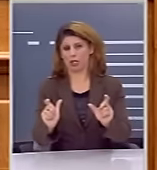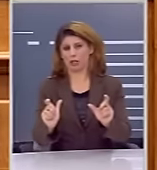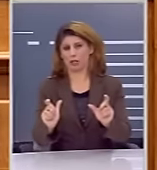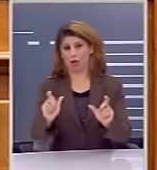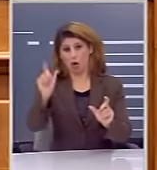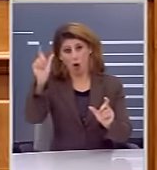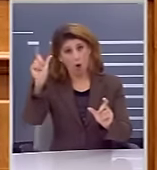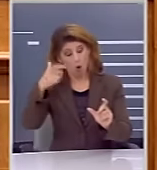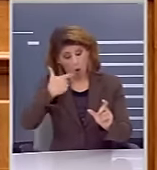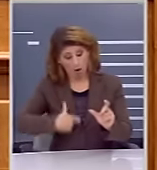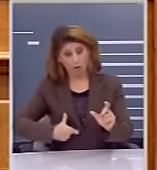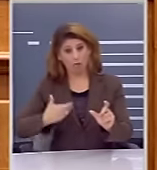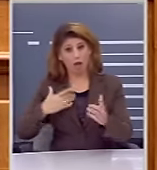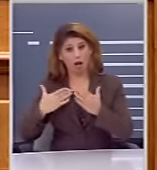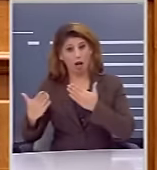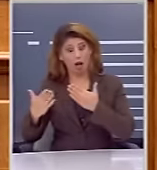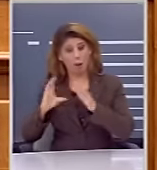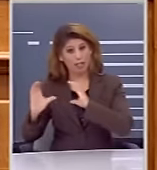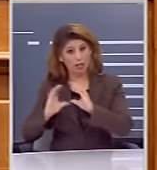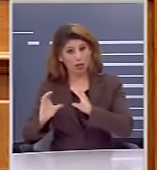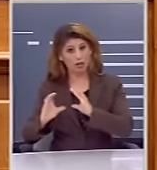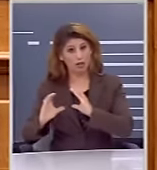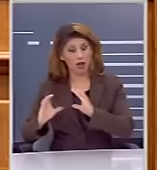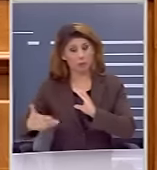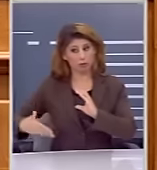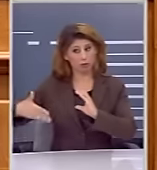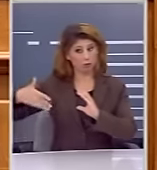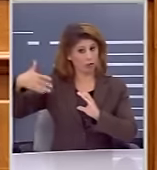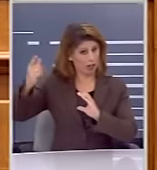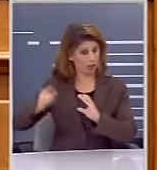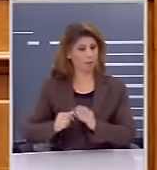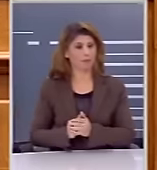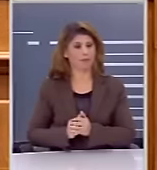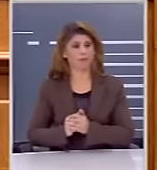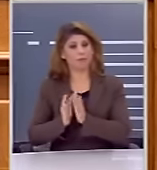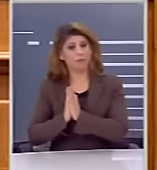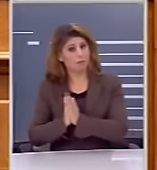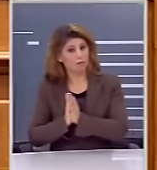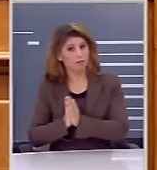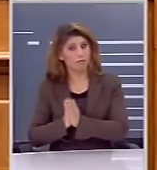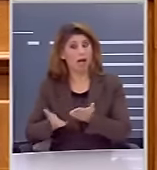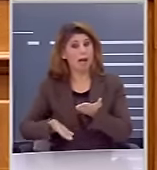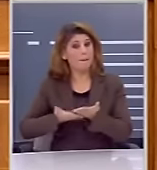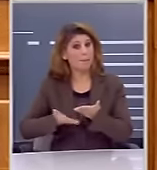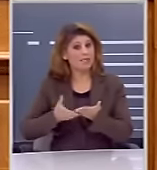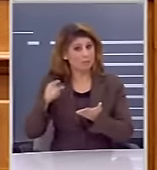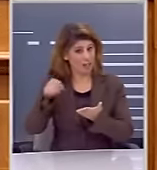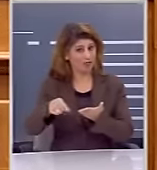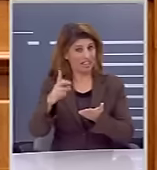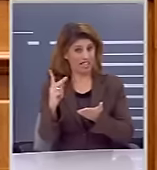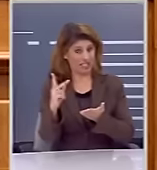ίδιος επικοινώνησα με τον αρχηγό της αξιωματικής αντιπολίτευσης και τον παρακάλεσα για την επίσκεψη αυτή